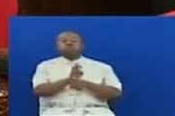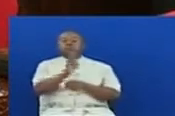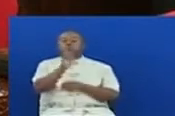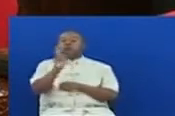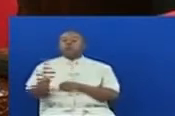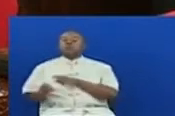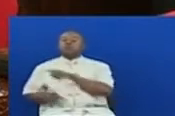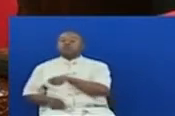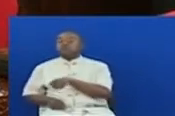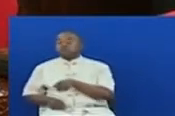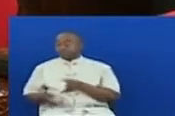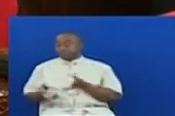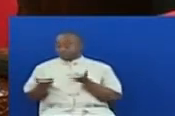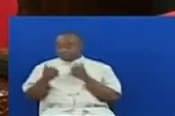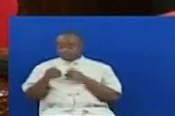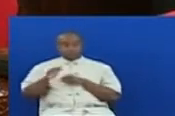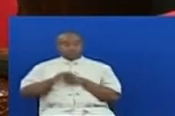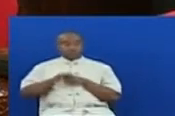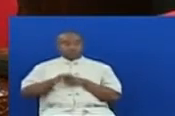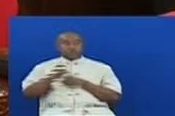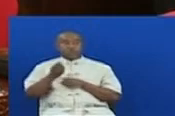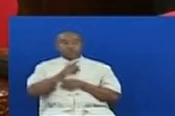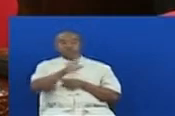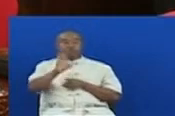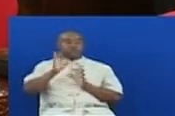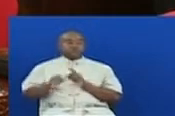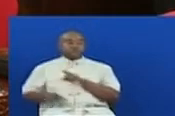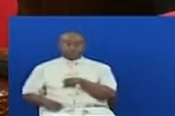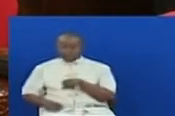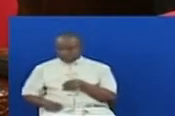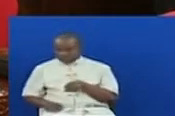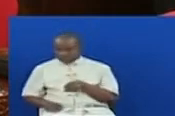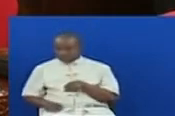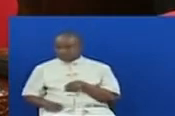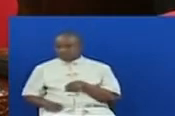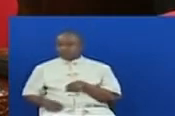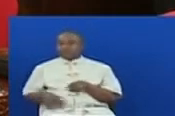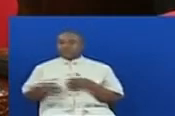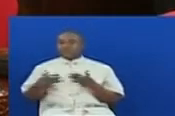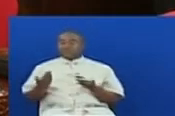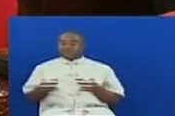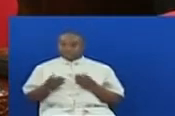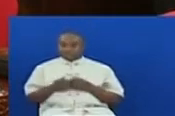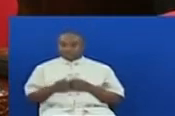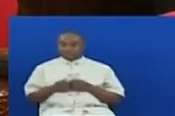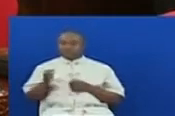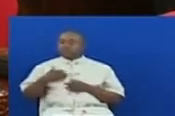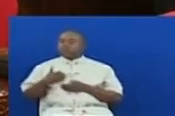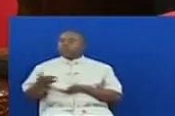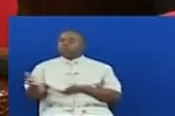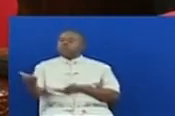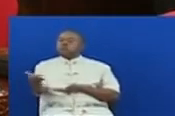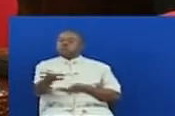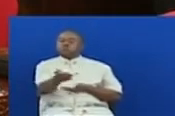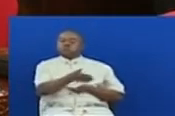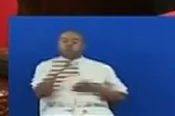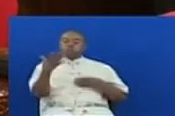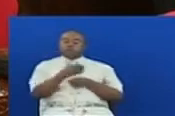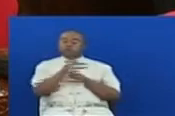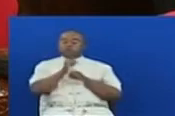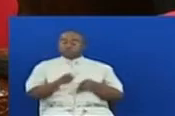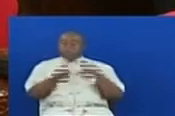ili ziweze kutumia fedha zao vizuri. Kimoja kilisema kwamba makusanyo ya mapato